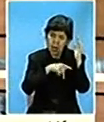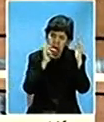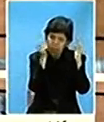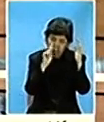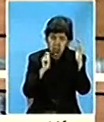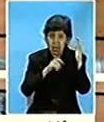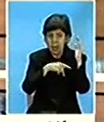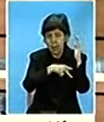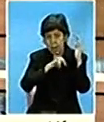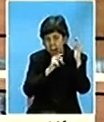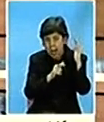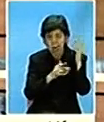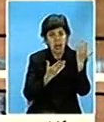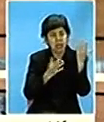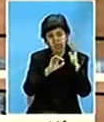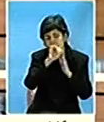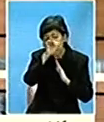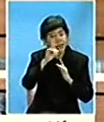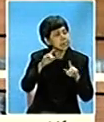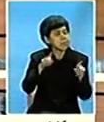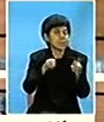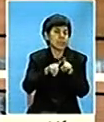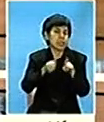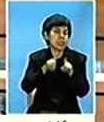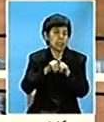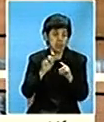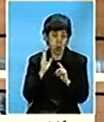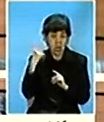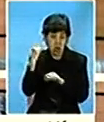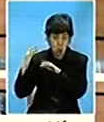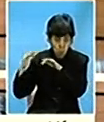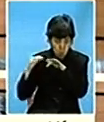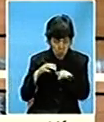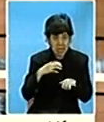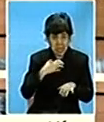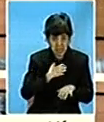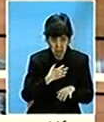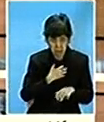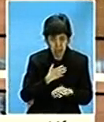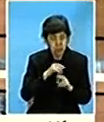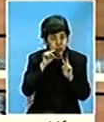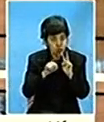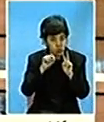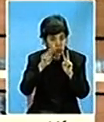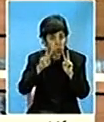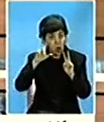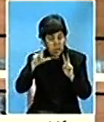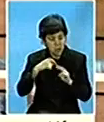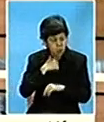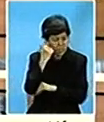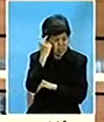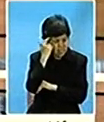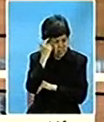ใหม่มีหมดซึ่งข้อที่จริงแล้วการจะทำให้ท่องเที่ยวมามากมายให้ 2.2 ล้านนี่ก็ต้องมอง